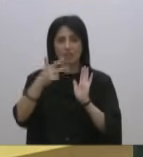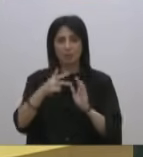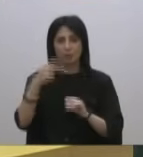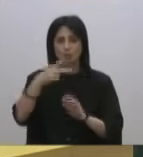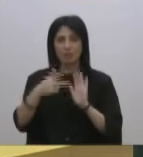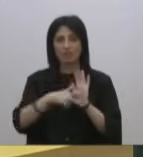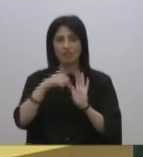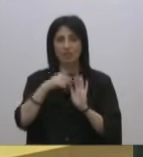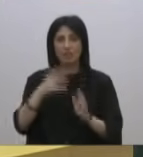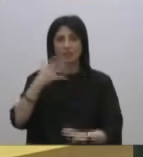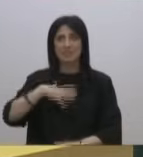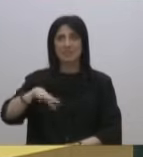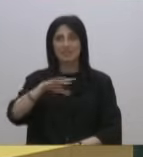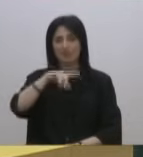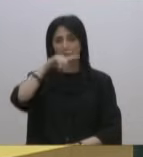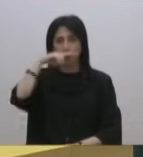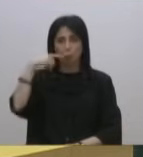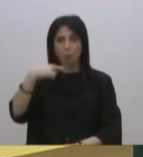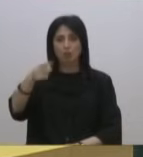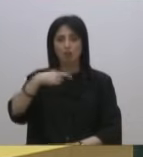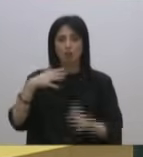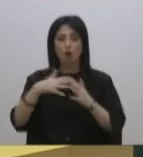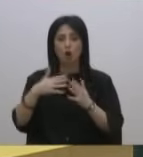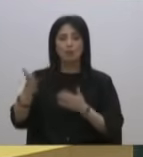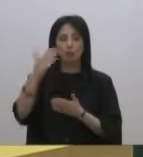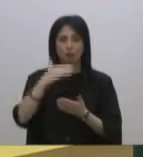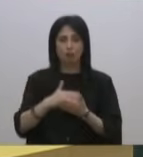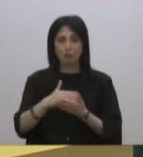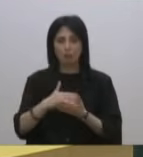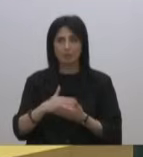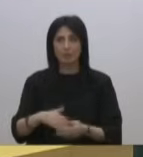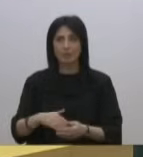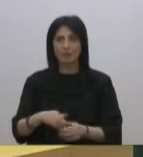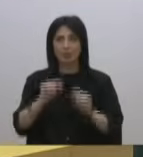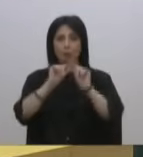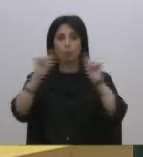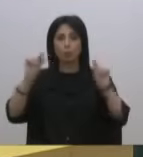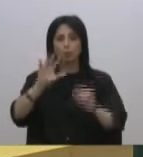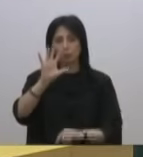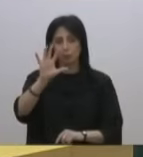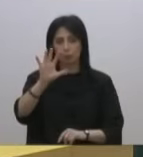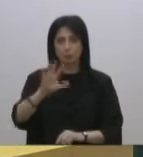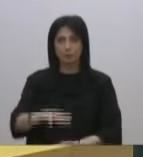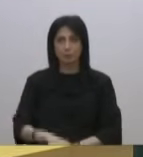1633/2008, საქართველოს და რუსეთს შორის ომის შედეგები. პუნქტი 5.